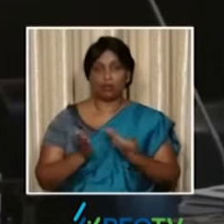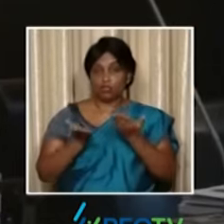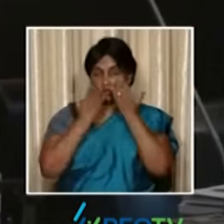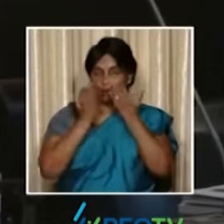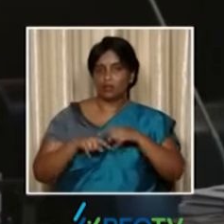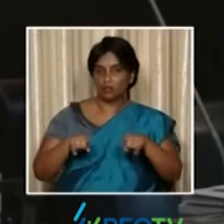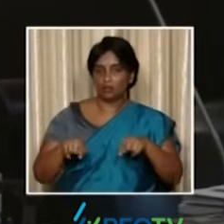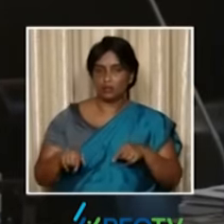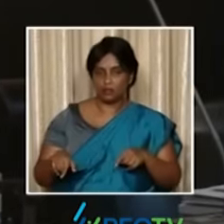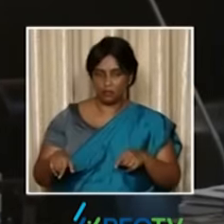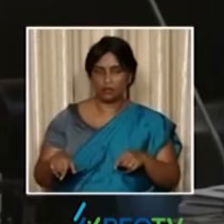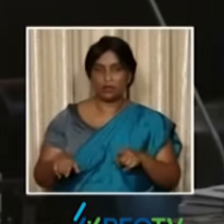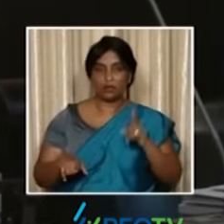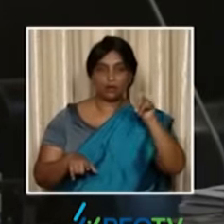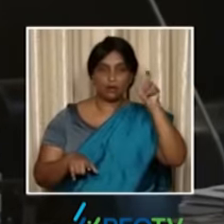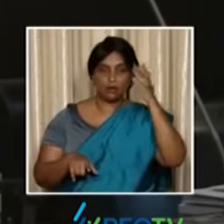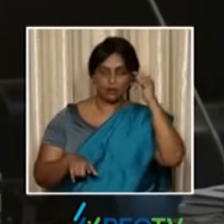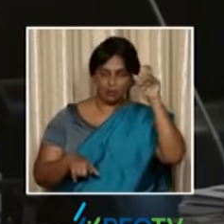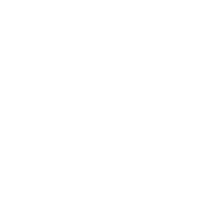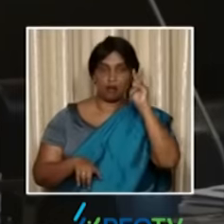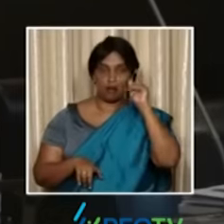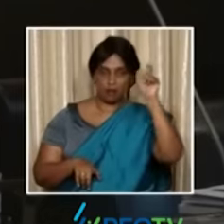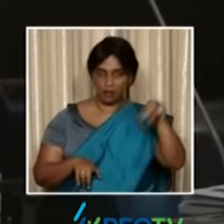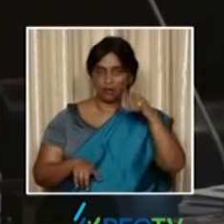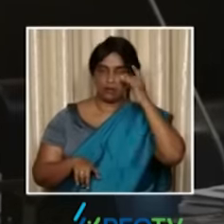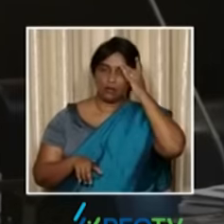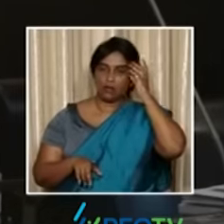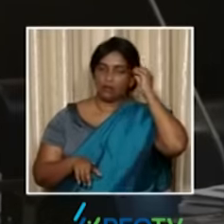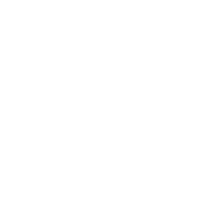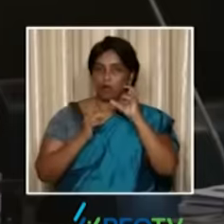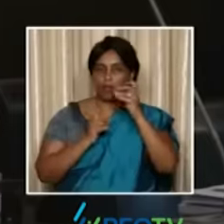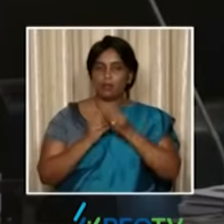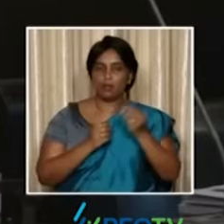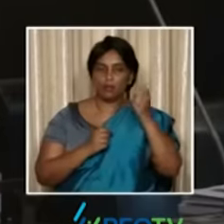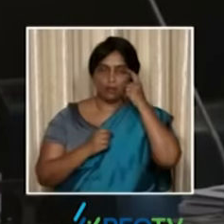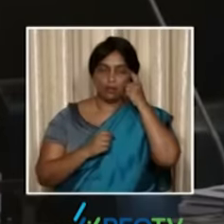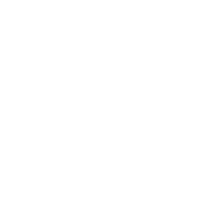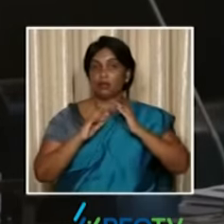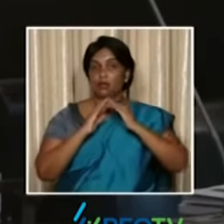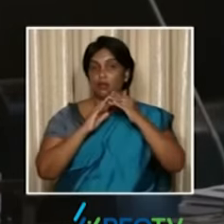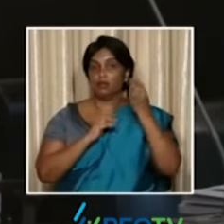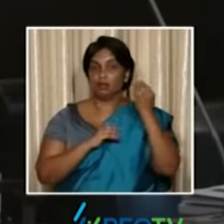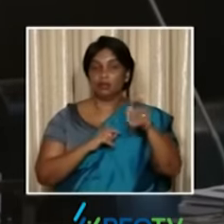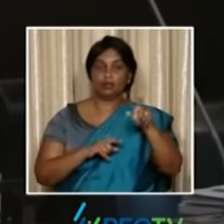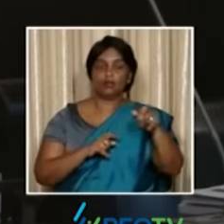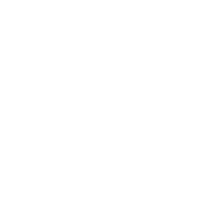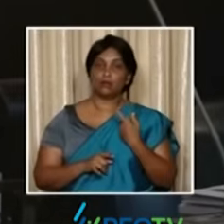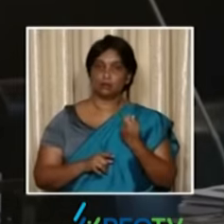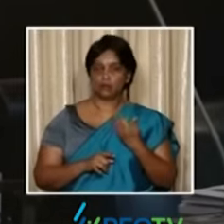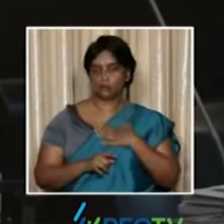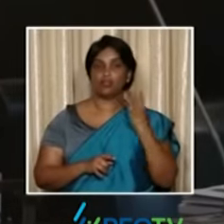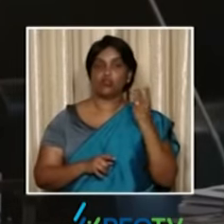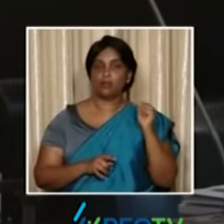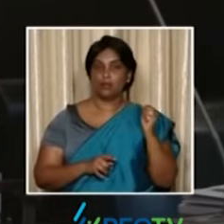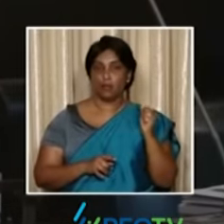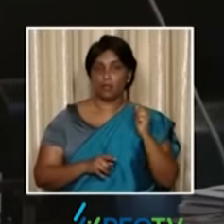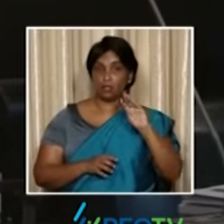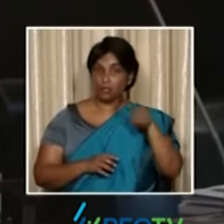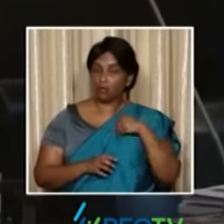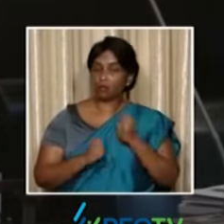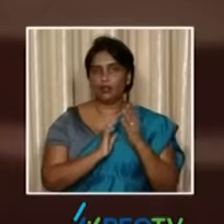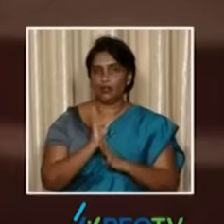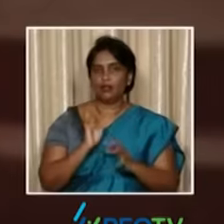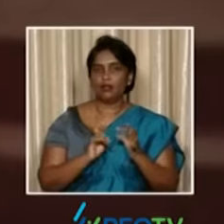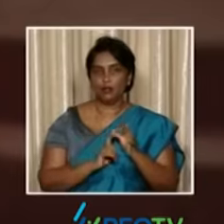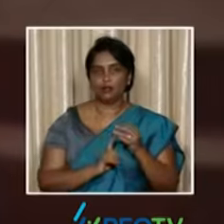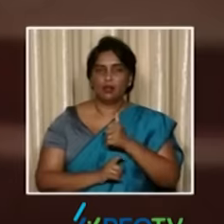තියෙනවා, අඬපට තියෙනවා, එක්තරා නිලධාරියක් කළමනාකරණ වරියක් මේ කොළඹ ආශ්‍රිතව ගොඩනැගිල්ලක් දෙන්න තවත් කෙනෙකුට කතා කරනවා. 350ක් දුන්නොත් මම වැඩේ කරලා